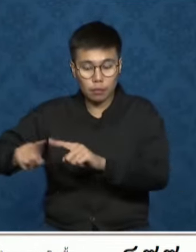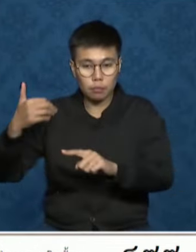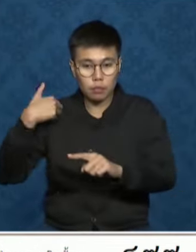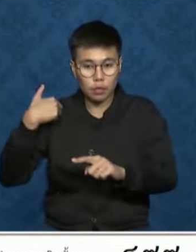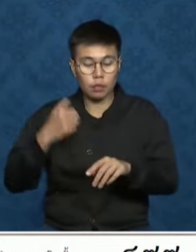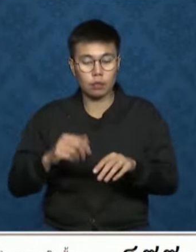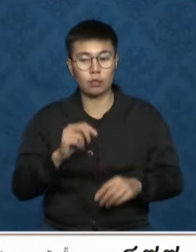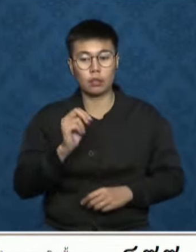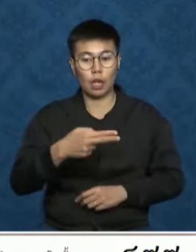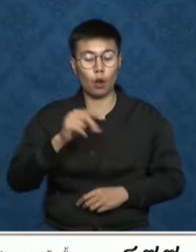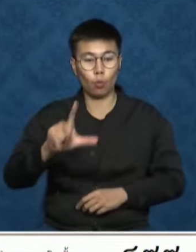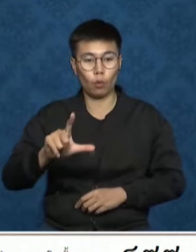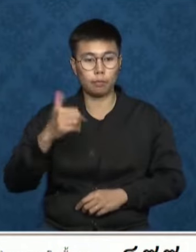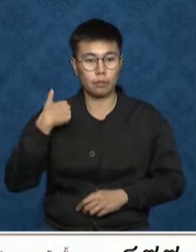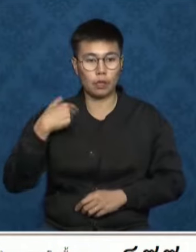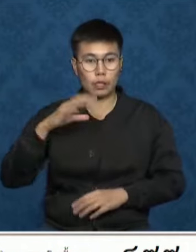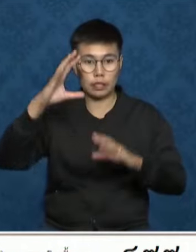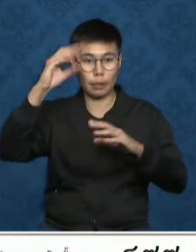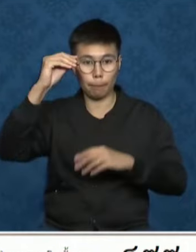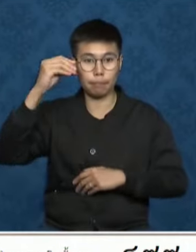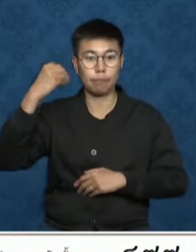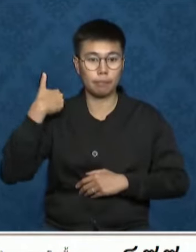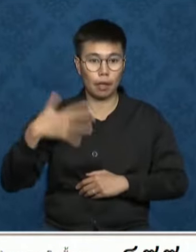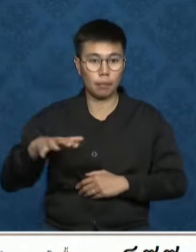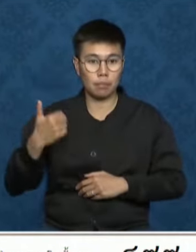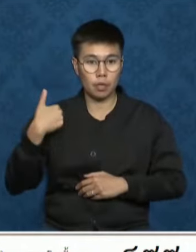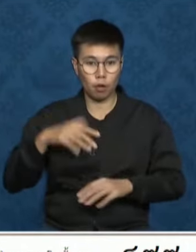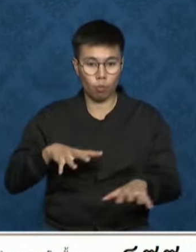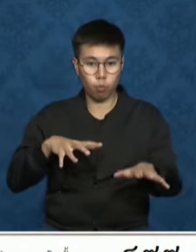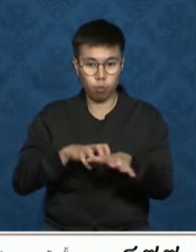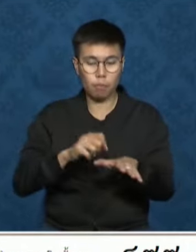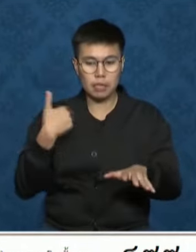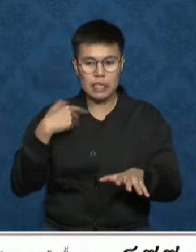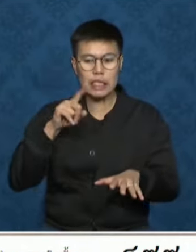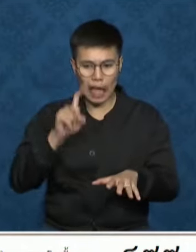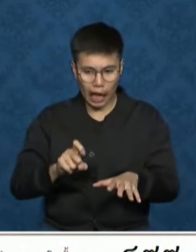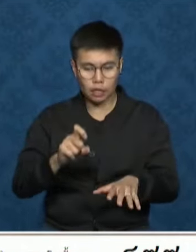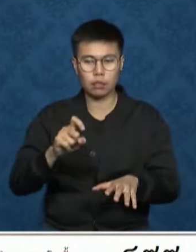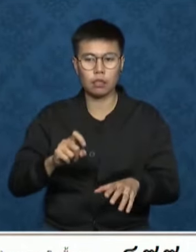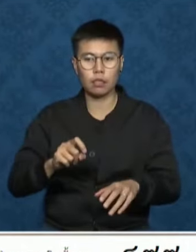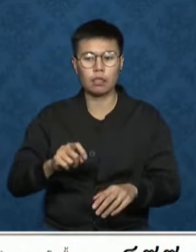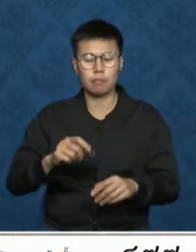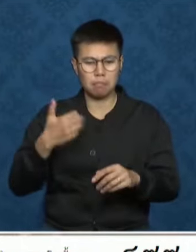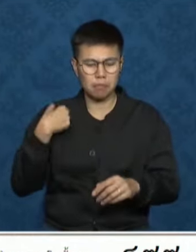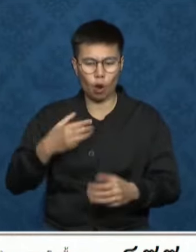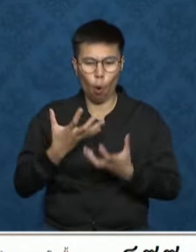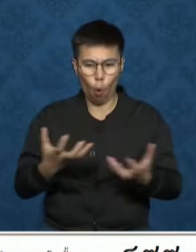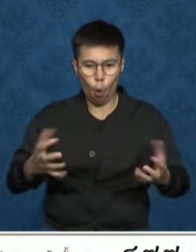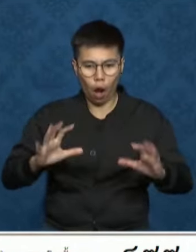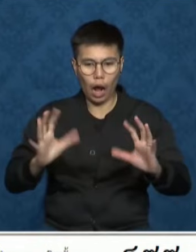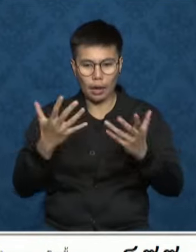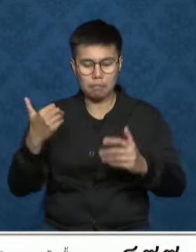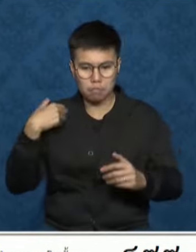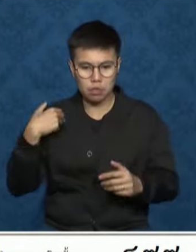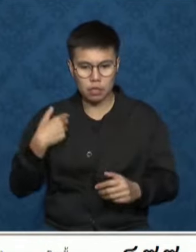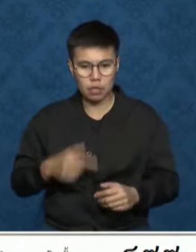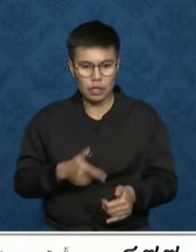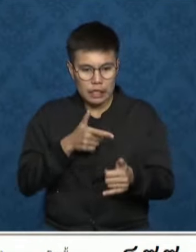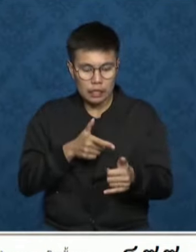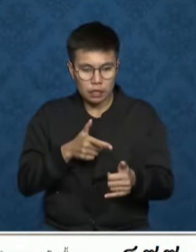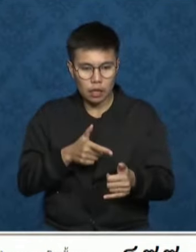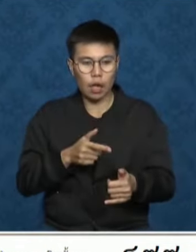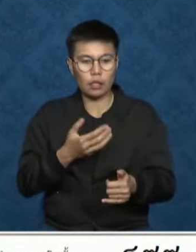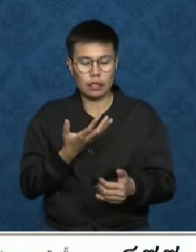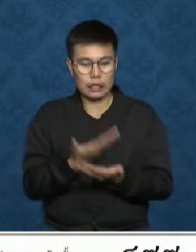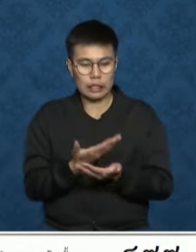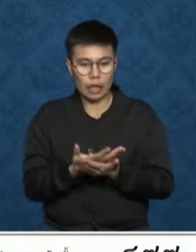ทหท้ถิ่นทกเรธรรมานมัดับแล้วกเกดปัติเหตุบางไรก็ตายมง สูญ Jonathanกเรา MIL.เกิดการทป้านมầเพระ pandemia เข